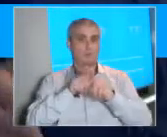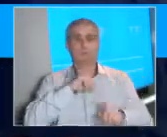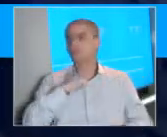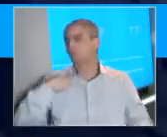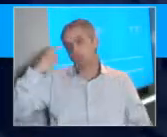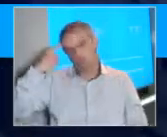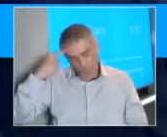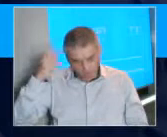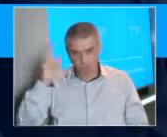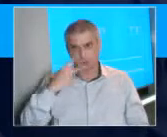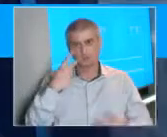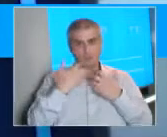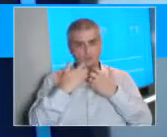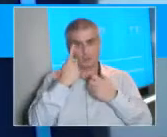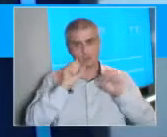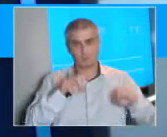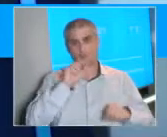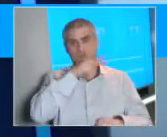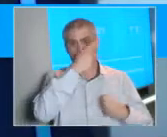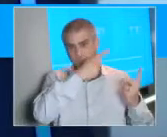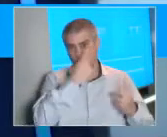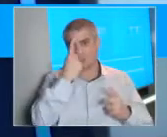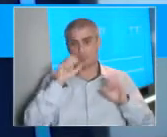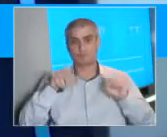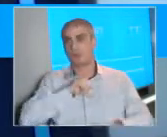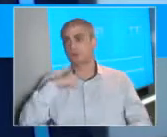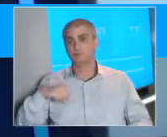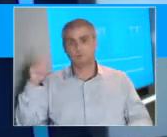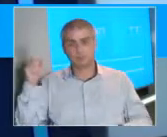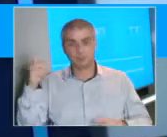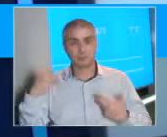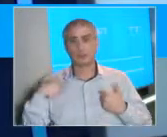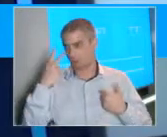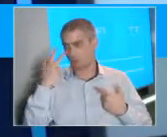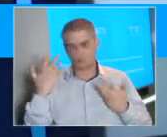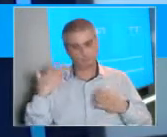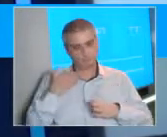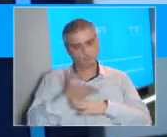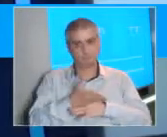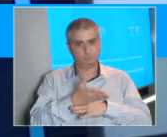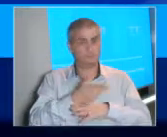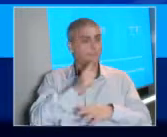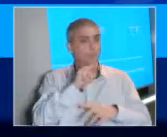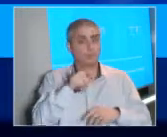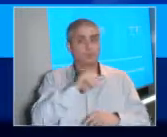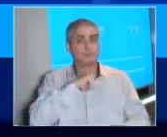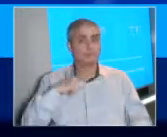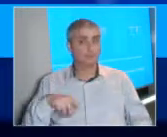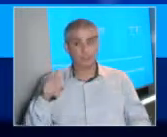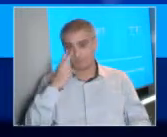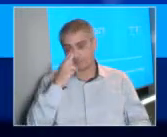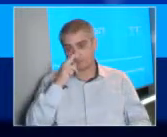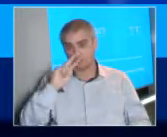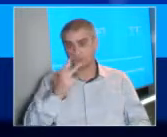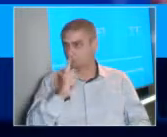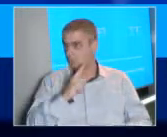לא, אנחנו אבל יודעים, יש עוד שני נמלים, אחד יהיה בבעלות שוויצרית, אחד כנראה בבעלות סינית. אנחנו רואים הזה, את החדירה הזאת. הנושא הזה שהסינים מנסים